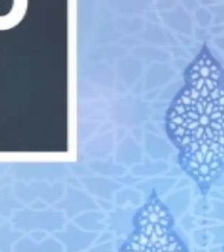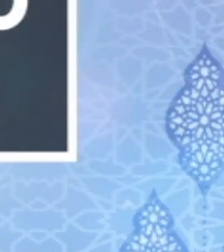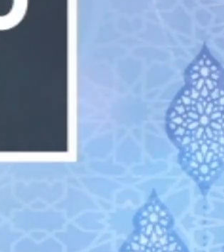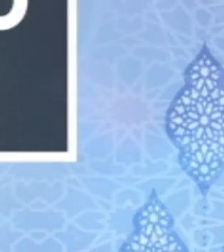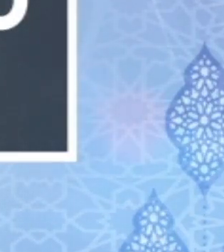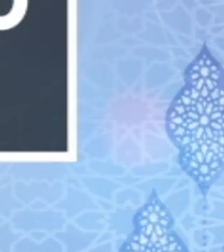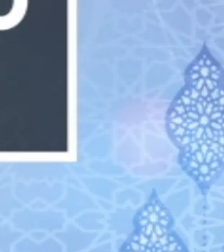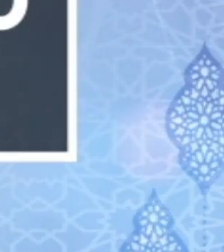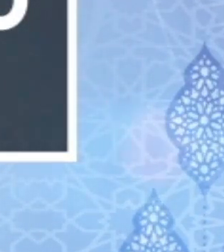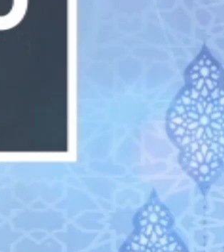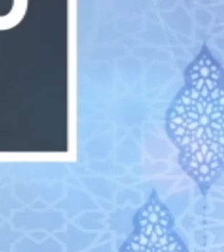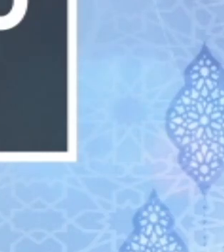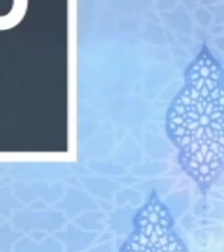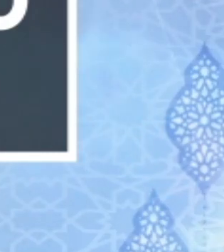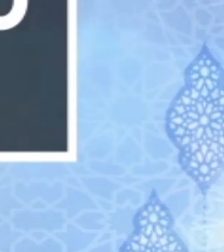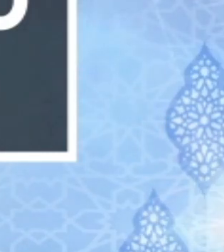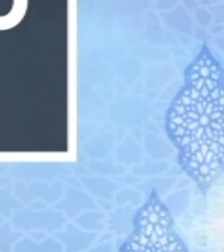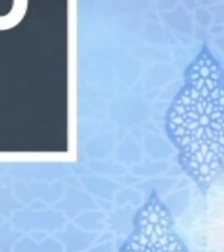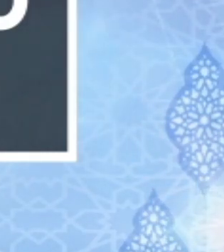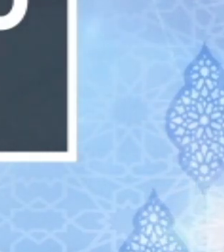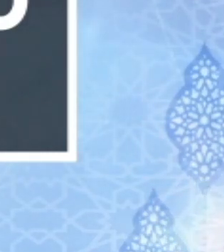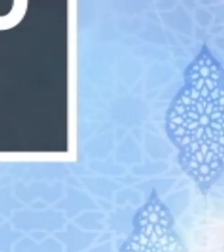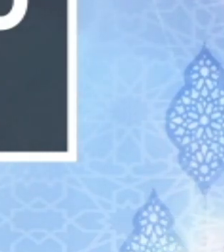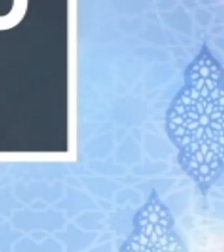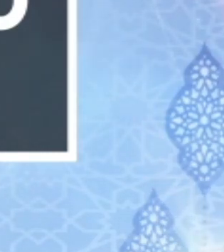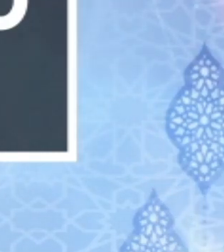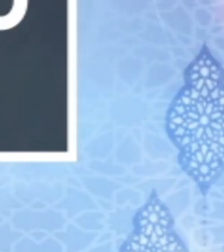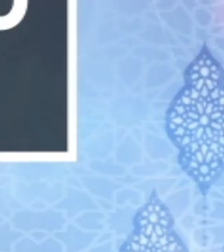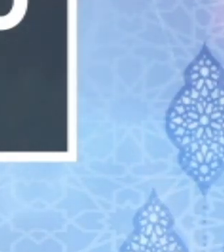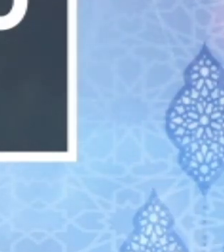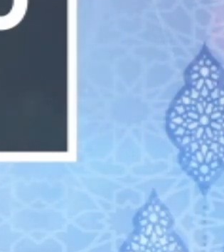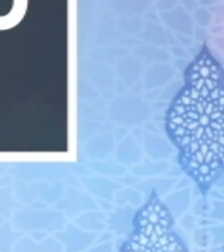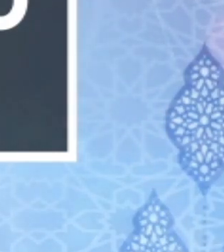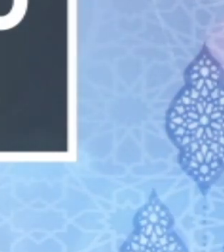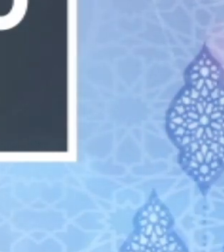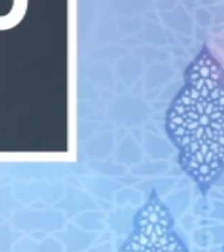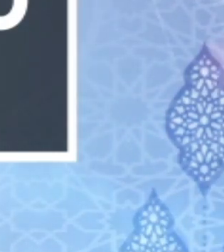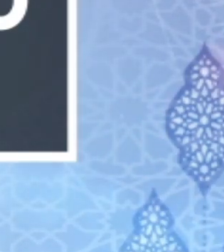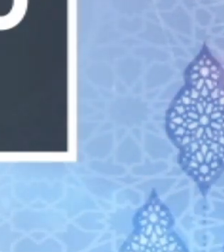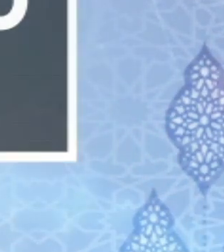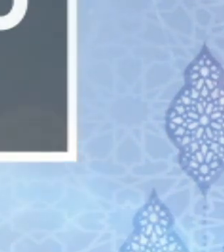كنوز تحيل مدارك الظلماء نورا.